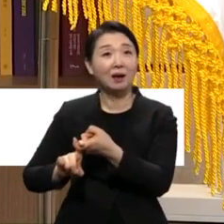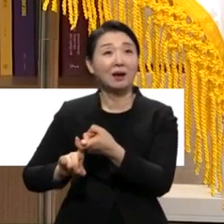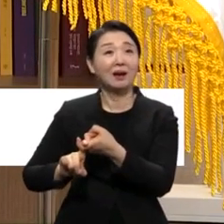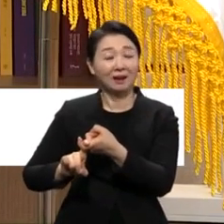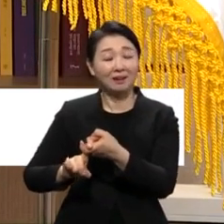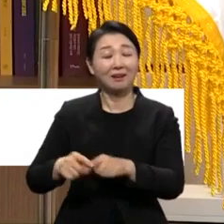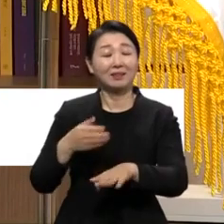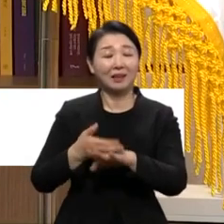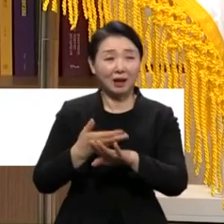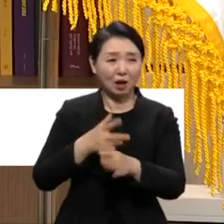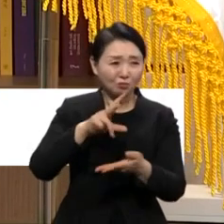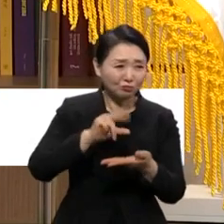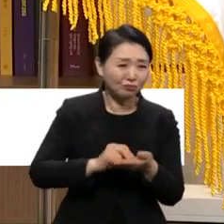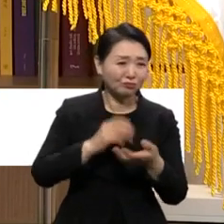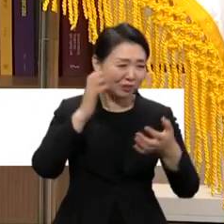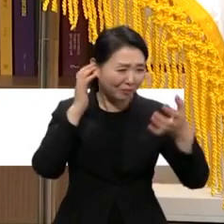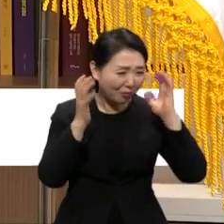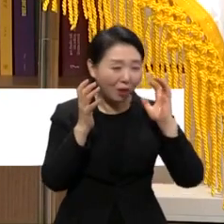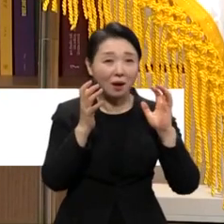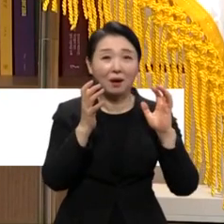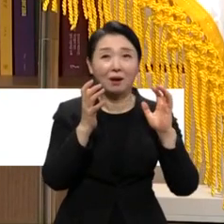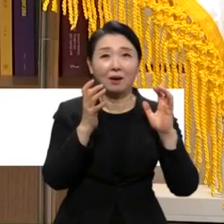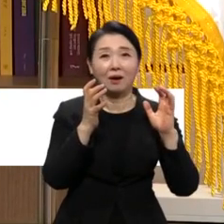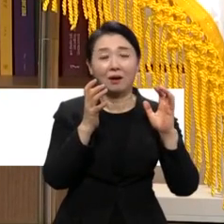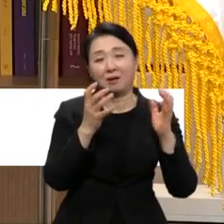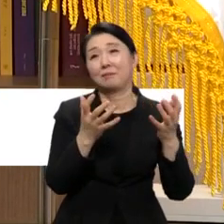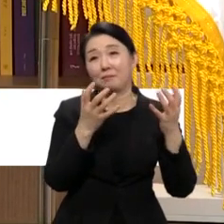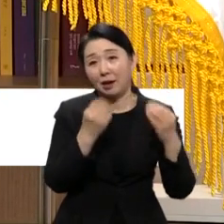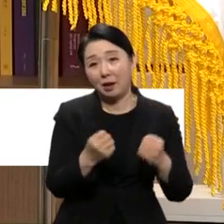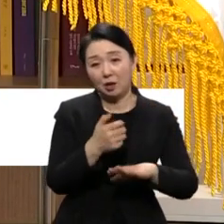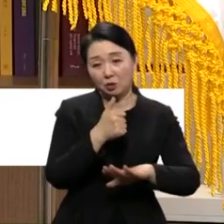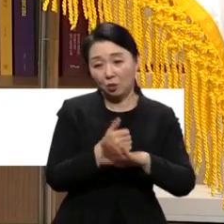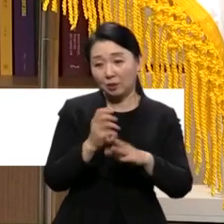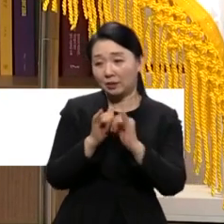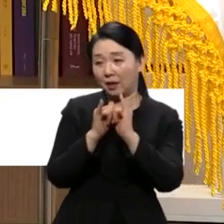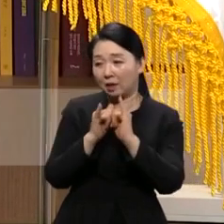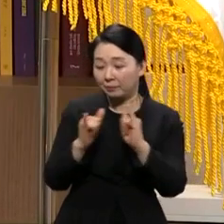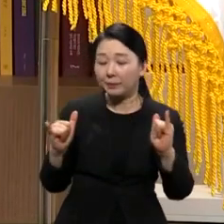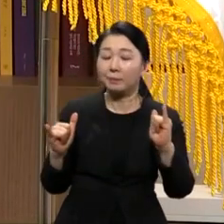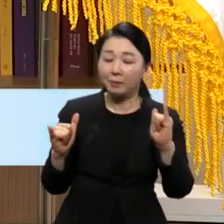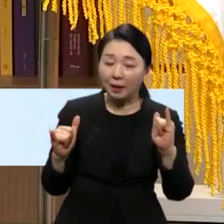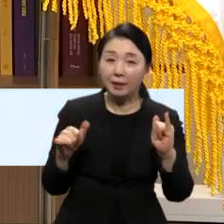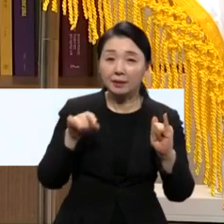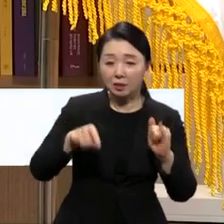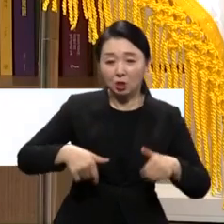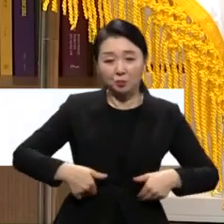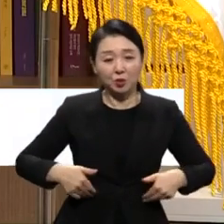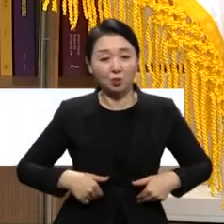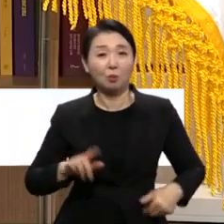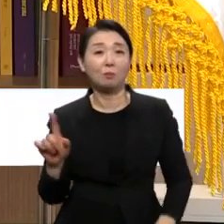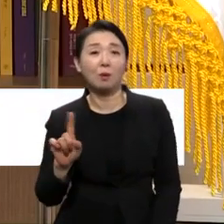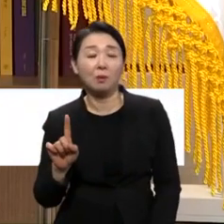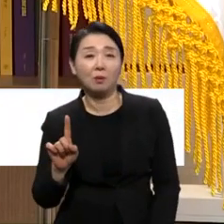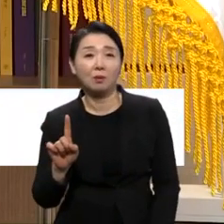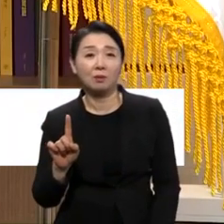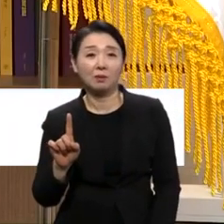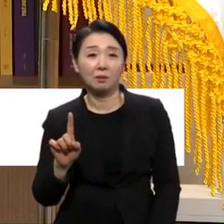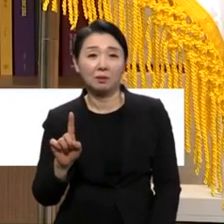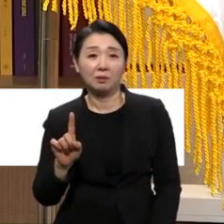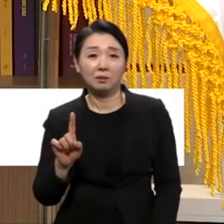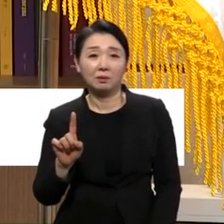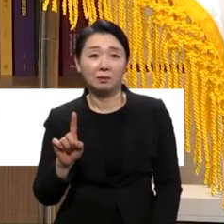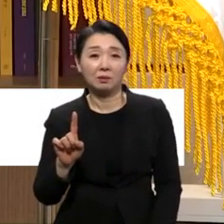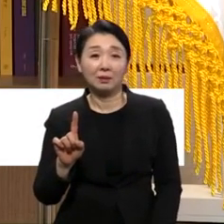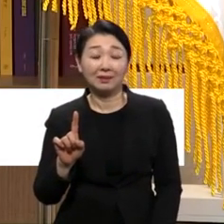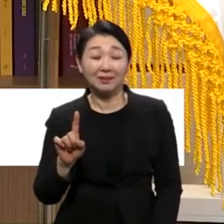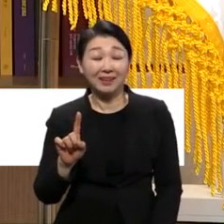가지 복잡한 이슈들이 걸려 있기 때문에 주민들이 아직 충분히 그 필요성에 대해서는